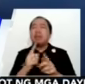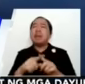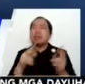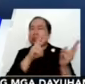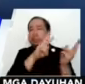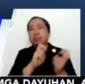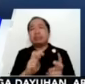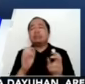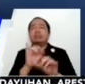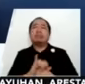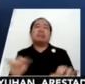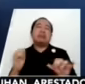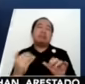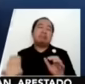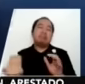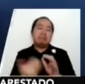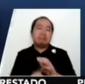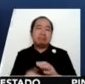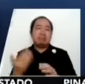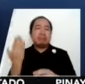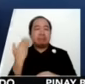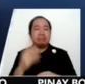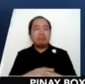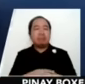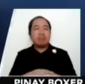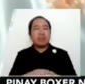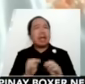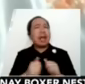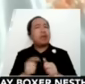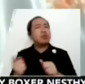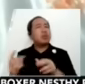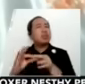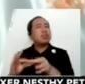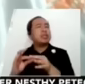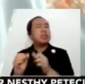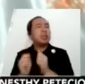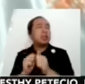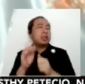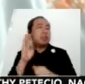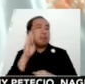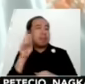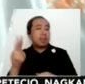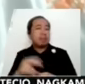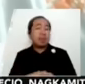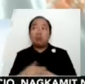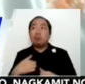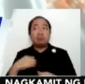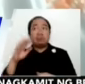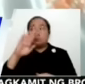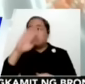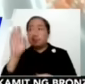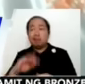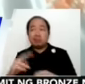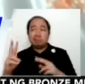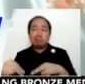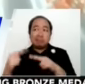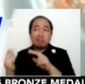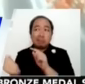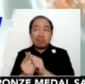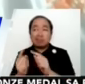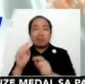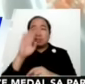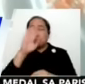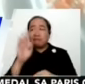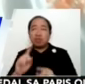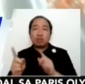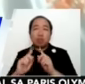Kumusta po ang relasyon mo ngayon kay BBM po, ma'am? Oh, hindi na kami nagkita at hindi na kami nag-usap ni